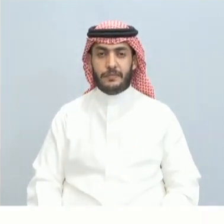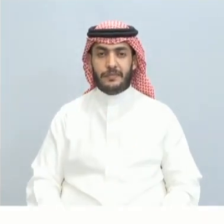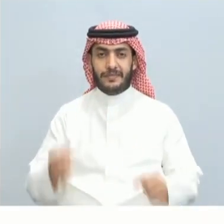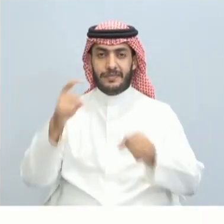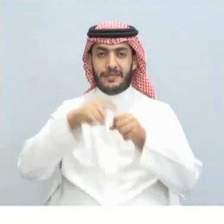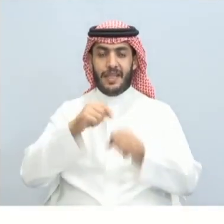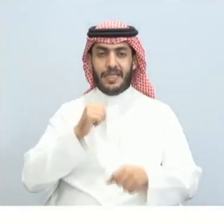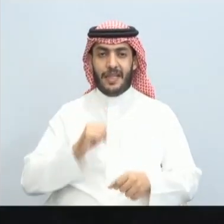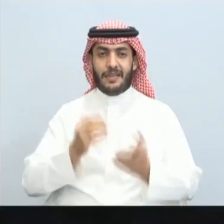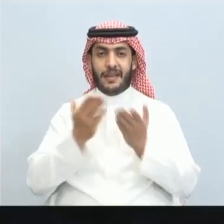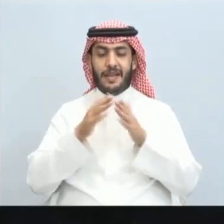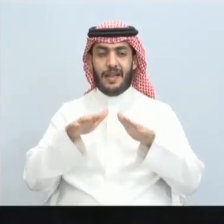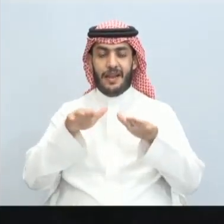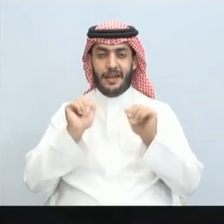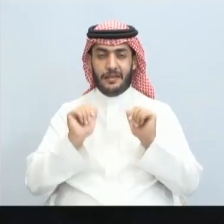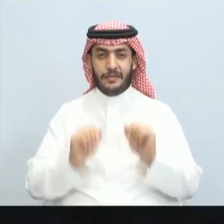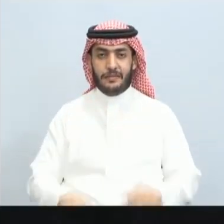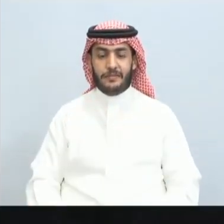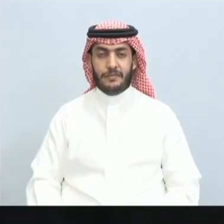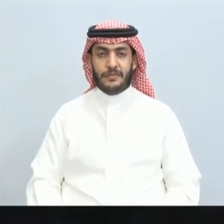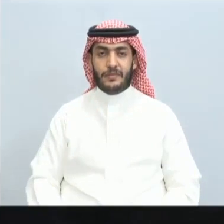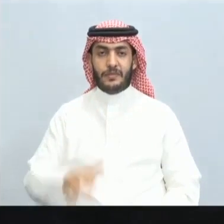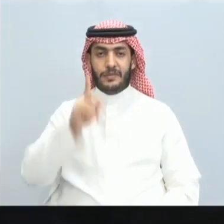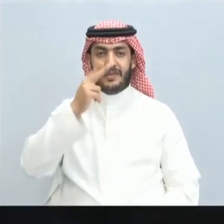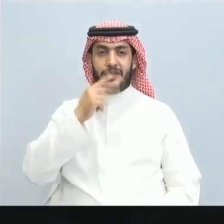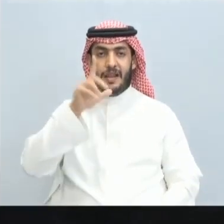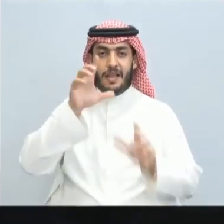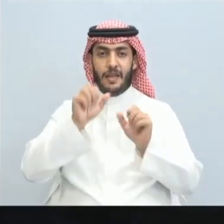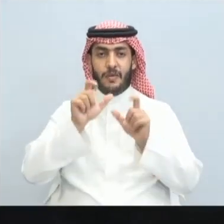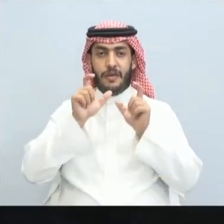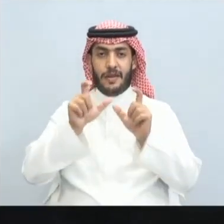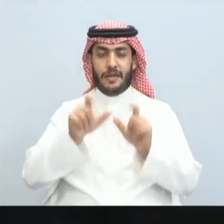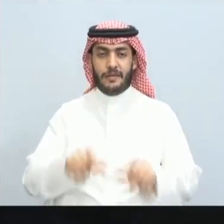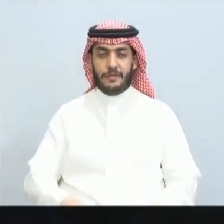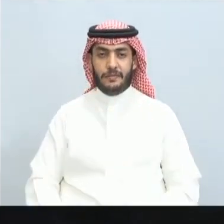الى هنا يا احبتي نكون قد انهينا درسنا لهذا اليوم دمتم بحفظ الله ورعايته